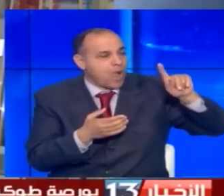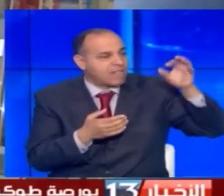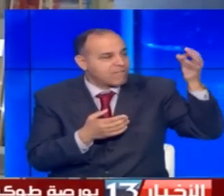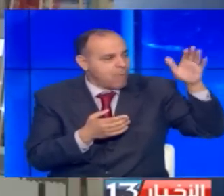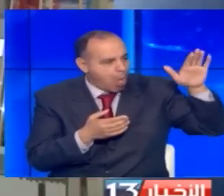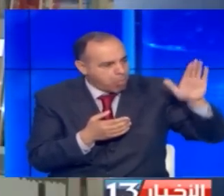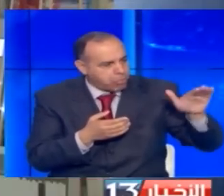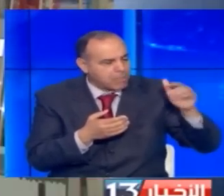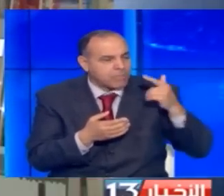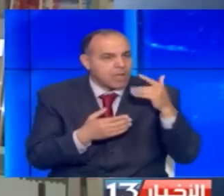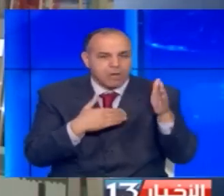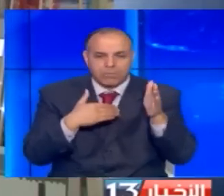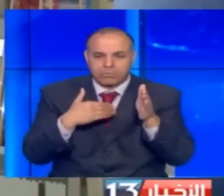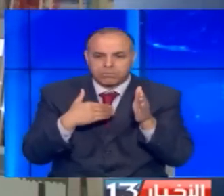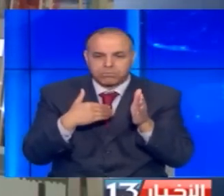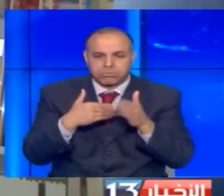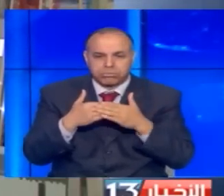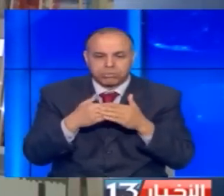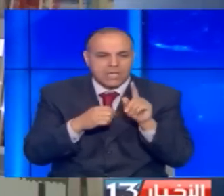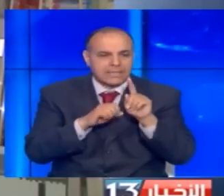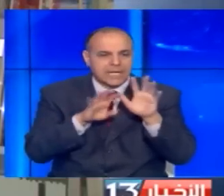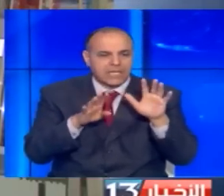5.01% ليغلق عند